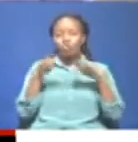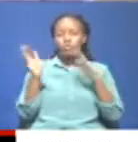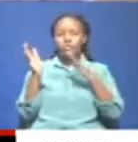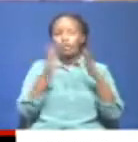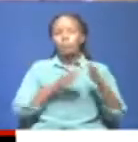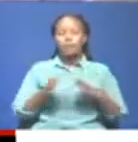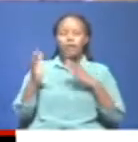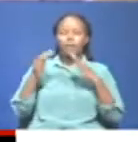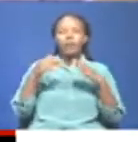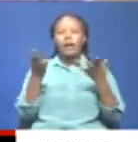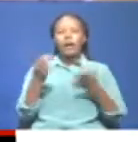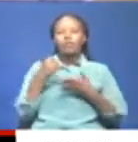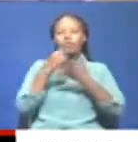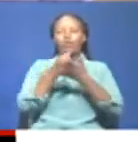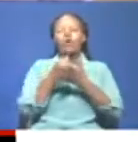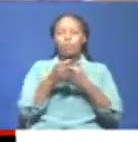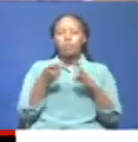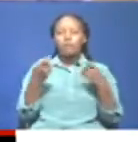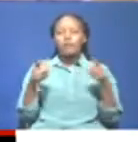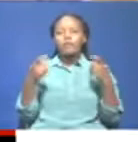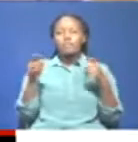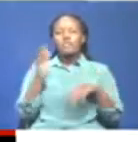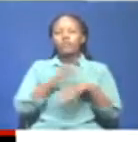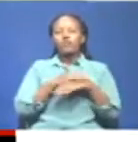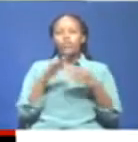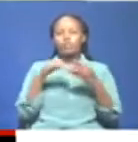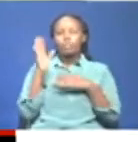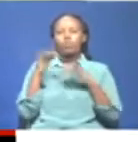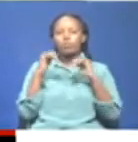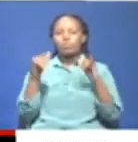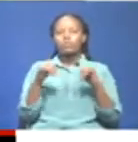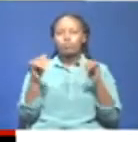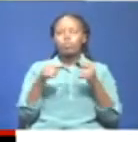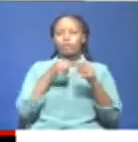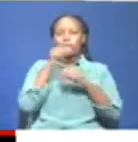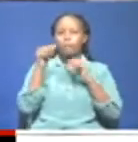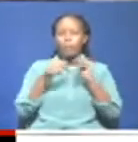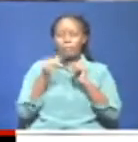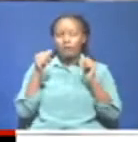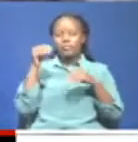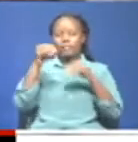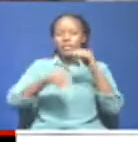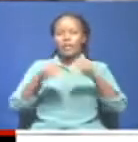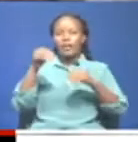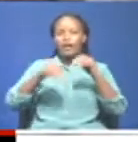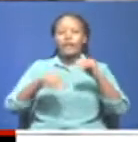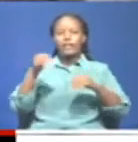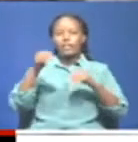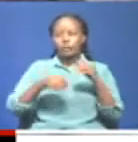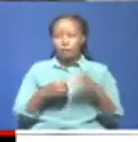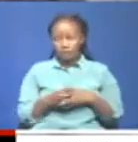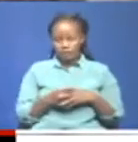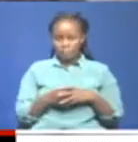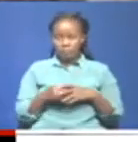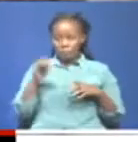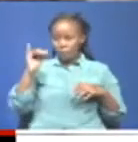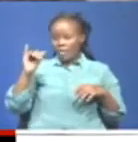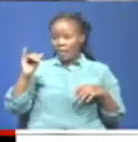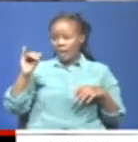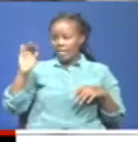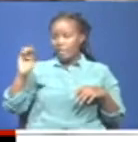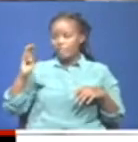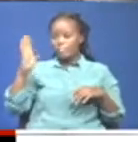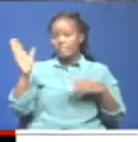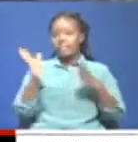kuwezesha vyombo vya habari kupata kwa njia rahisi habari kuhusu mfumo huo wa uchaguzi. That IEBC and the